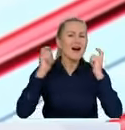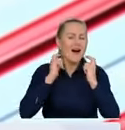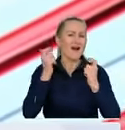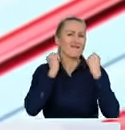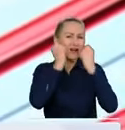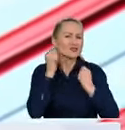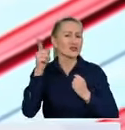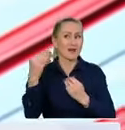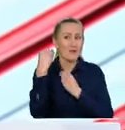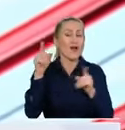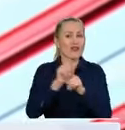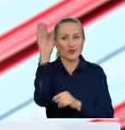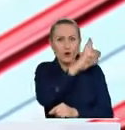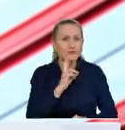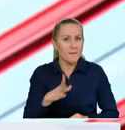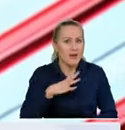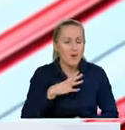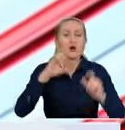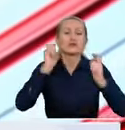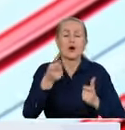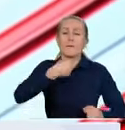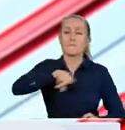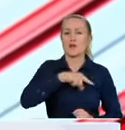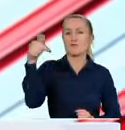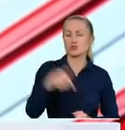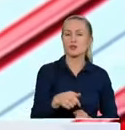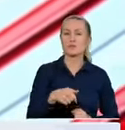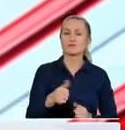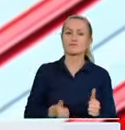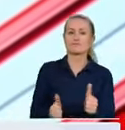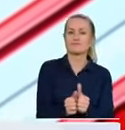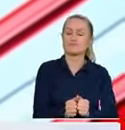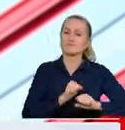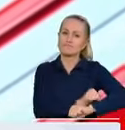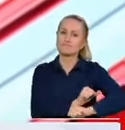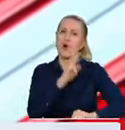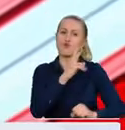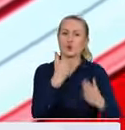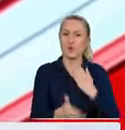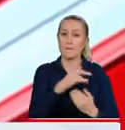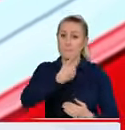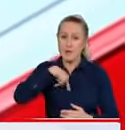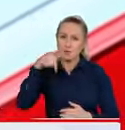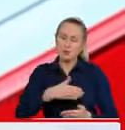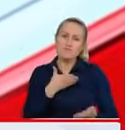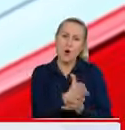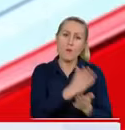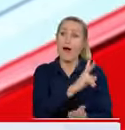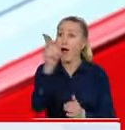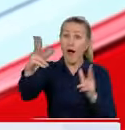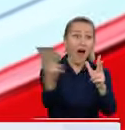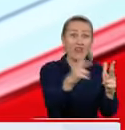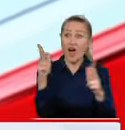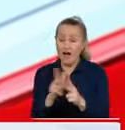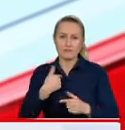trzeba przede wszystkim stać przy tych wszystkich, którzy są słabsi. Trzeba pomagać wszystkim tym, którzy są atakowani. To